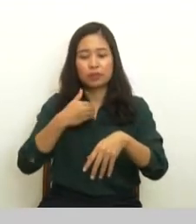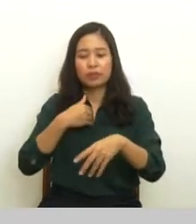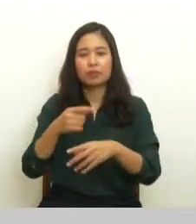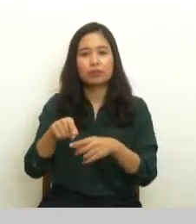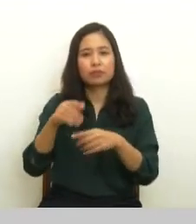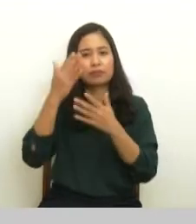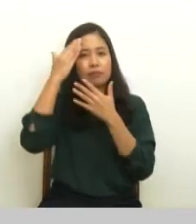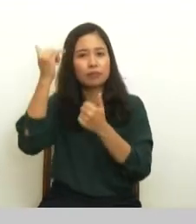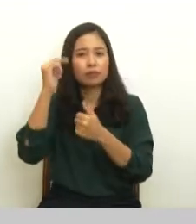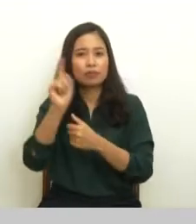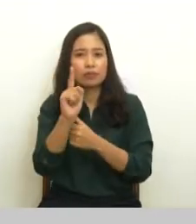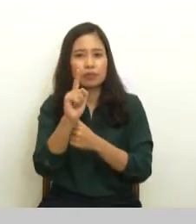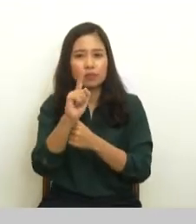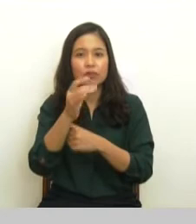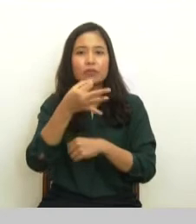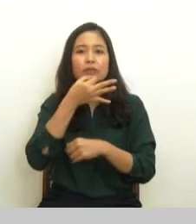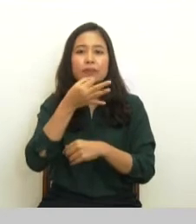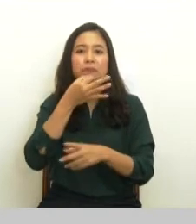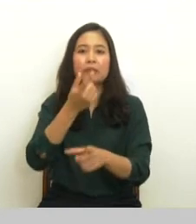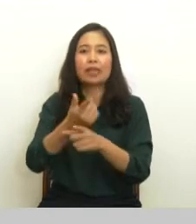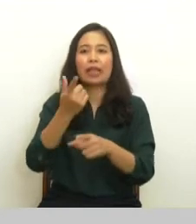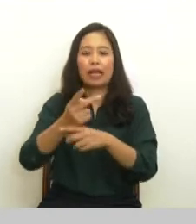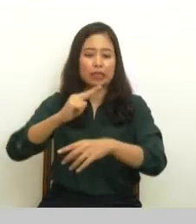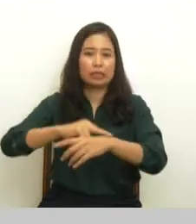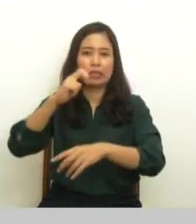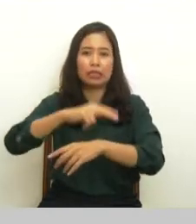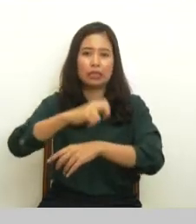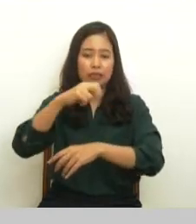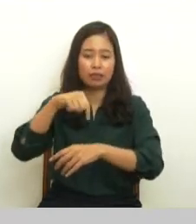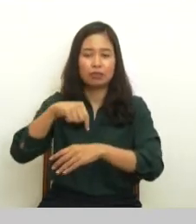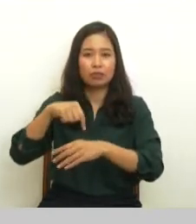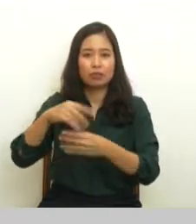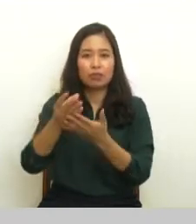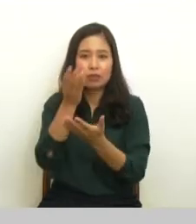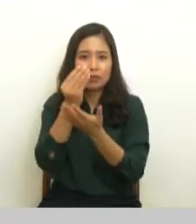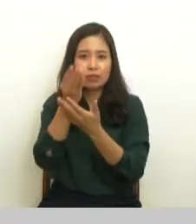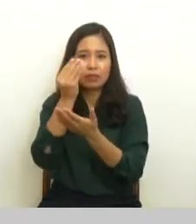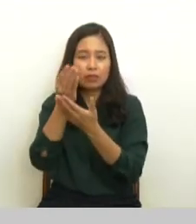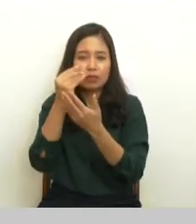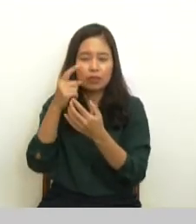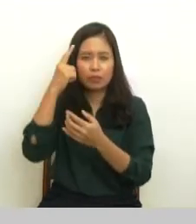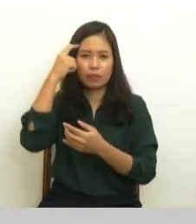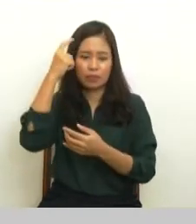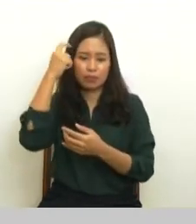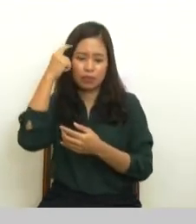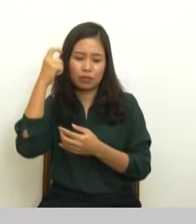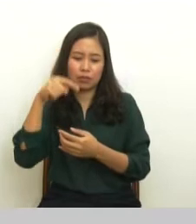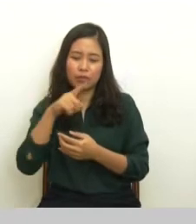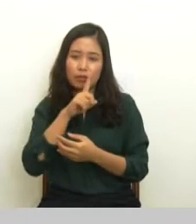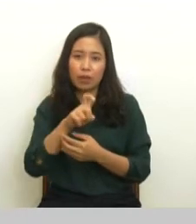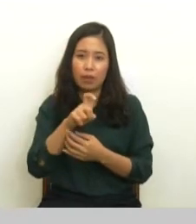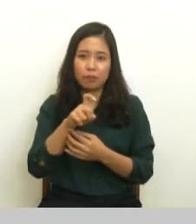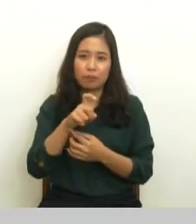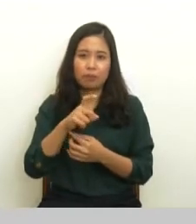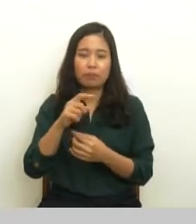ใจคืออาชีพการเรีงจ้งหรีดจ้งอยากเรีนรู้เด็ๆจิเกิดความสงสัยและมีคำถามว่า